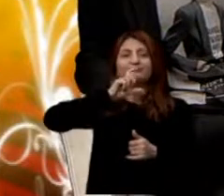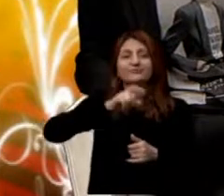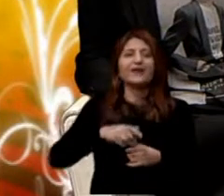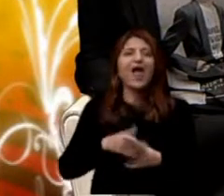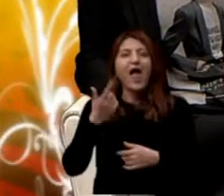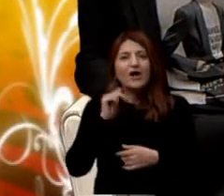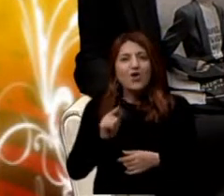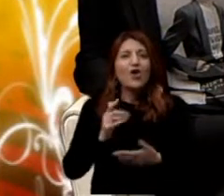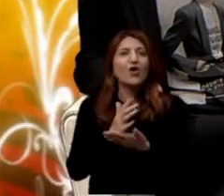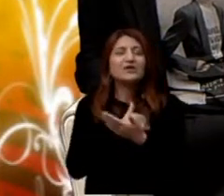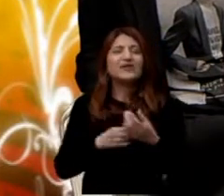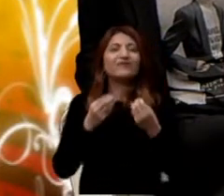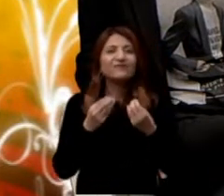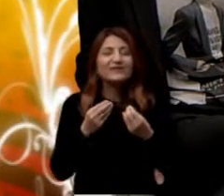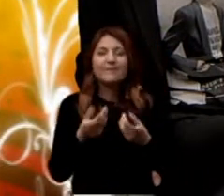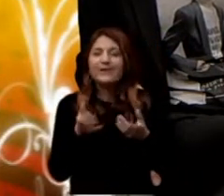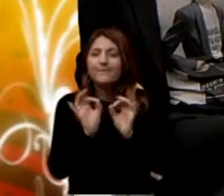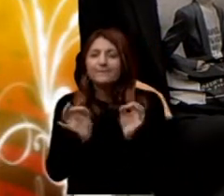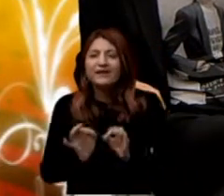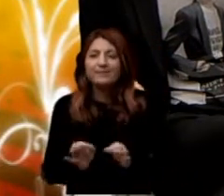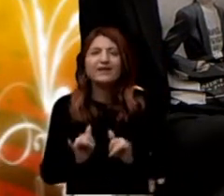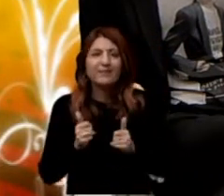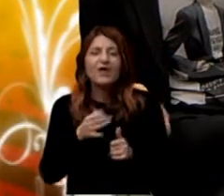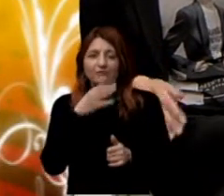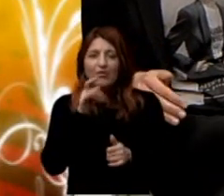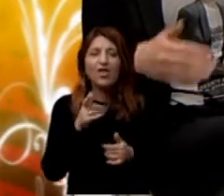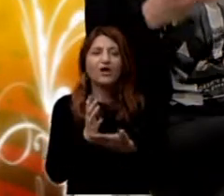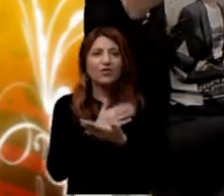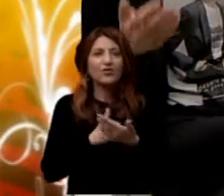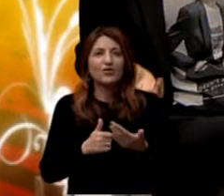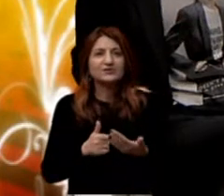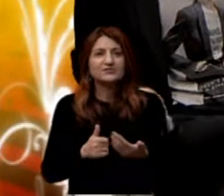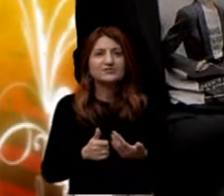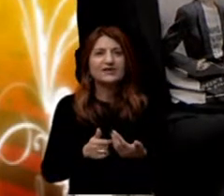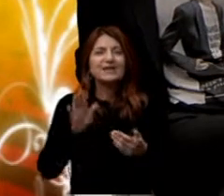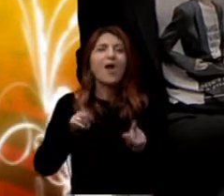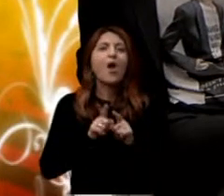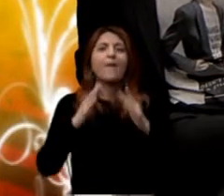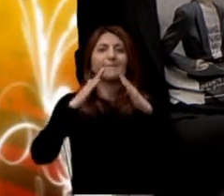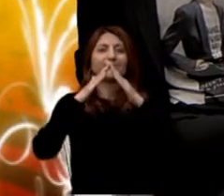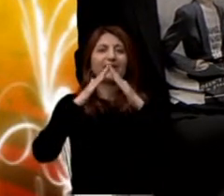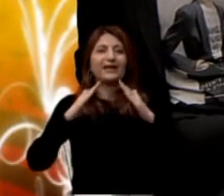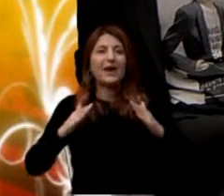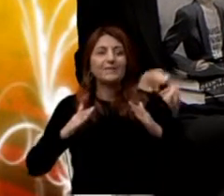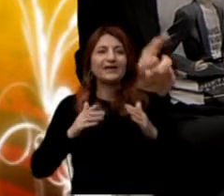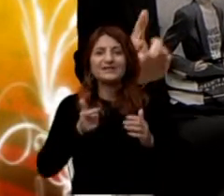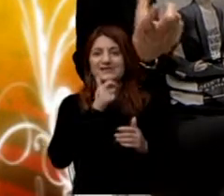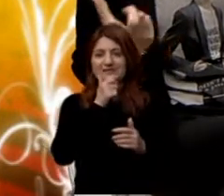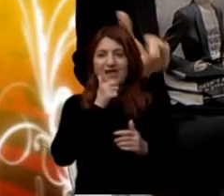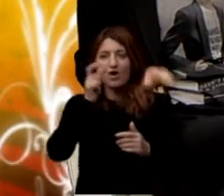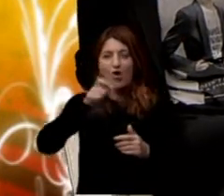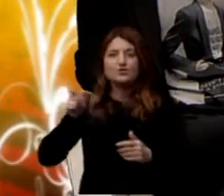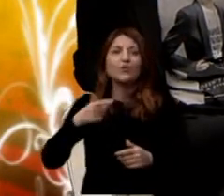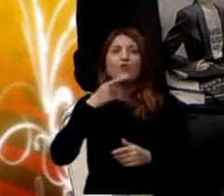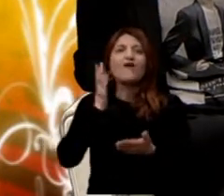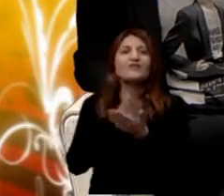općenito da primjena vitaminsko-mineralnih pripravaka je preporučena. Mislim, imate čak i neke piramide pravilne prehrane za starije dobi koje već na